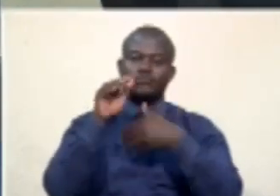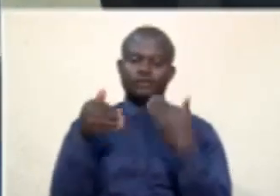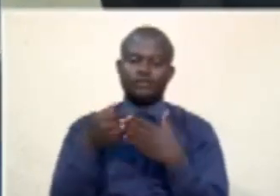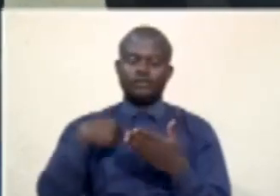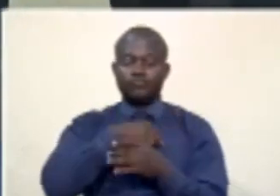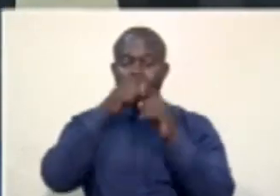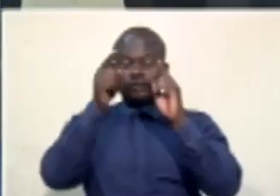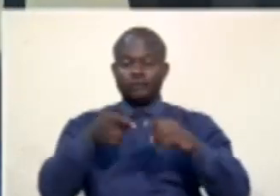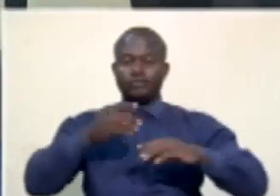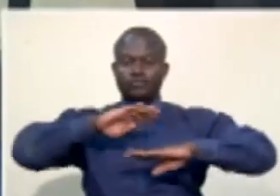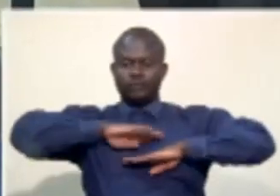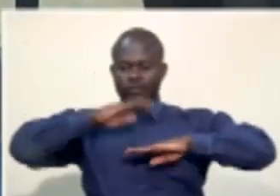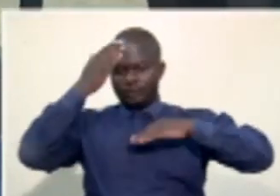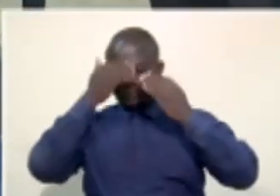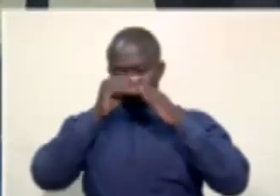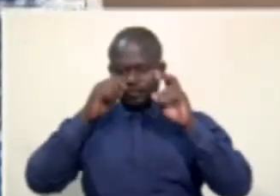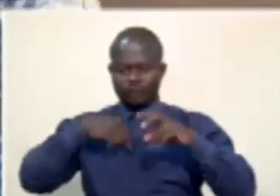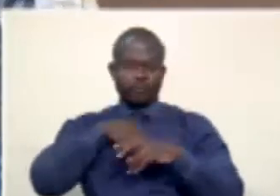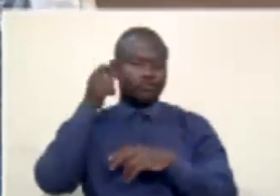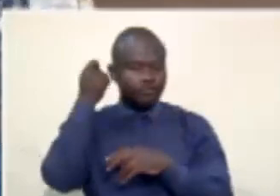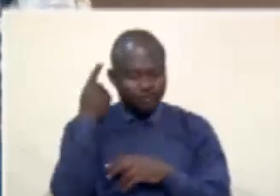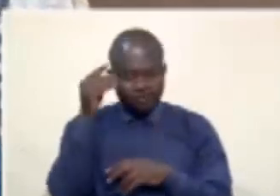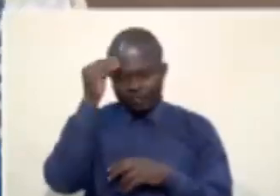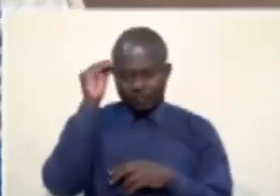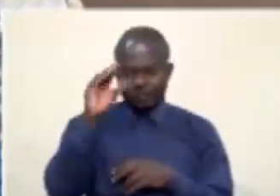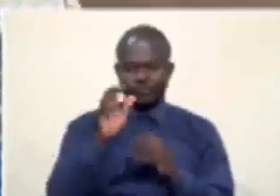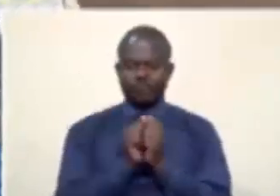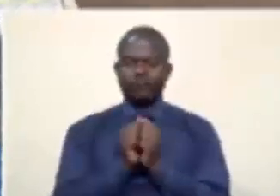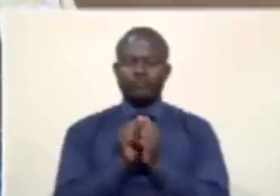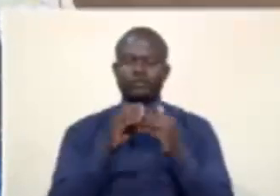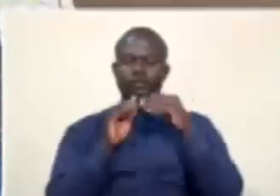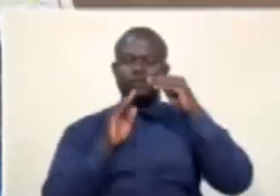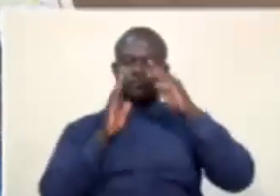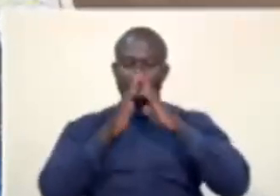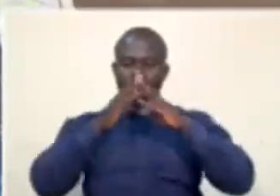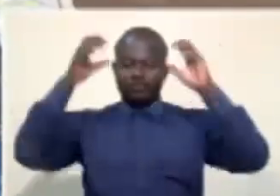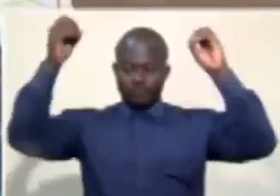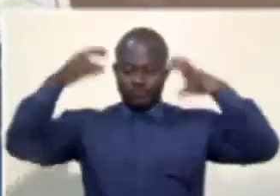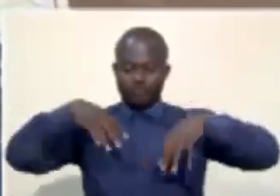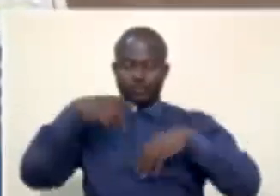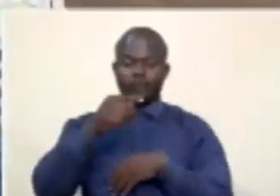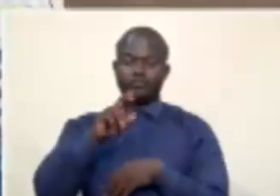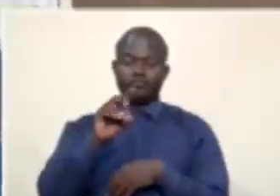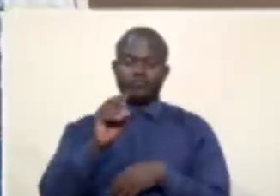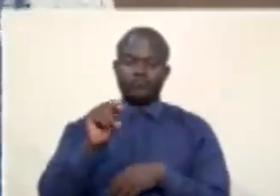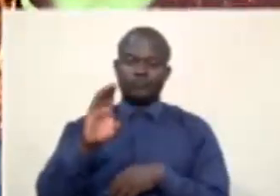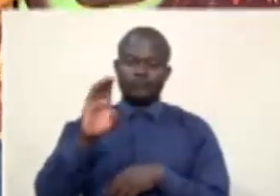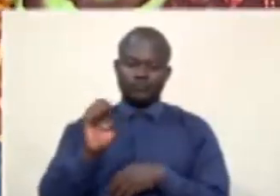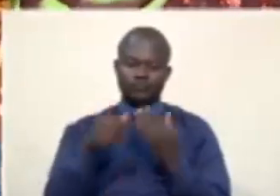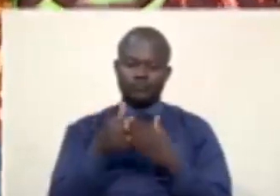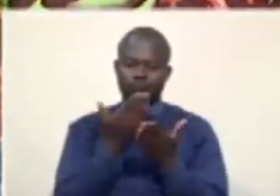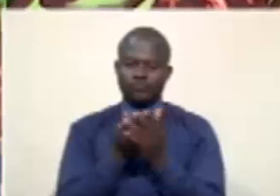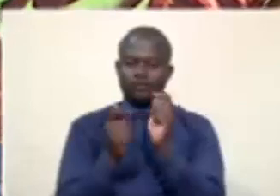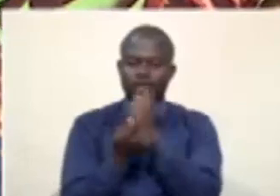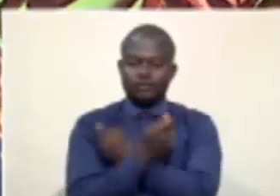kuhagera byonyine birahagije kugira ngo abashe kumva message Umuyobozi w'umujyi wa Kigali Pidanse Rubingisa arasaba abatuye umujyi guhindura